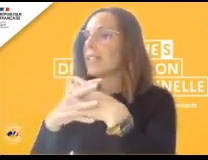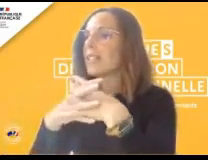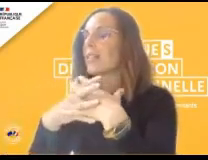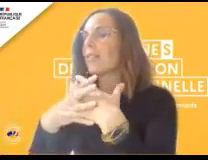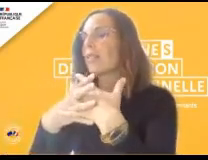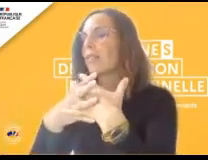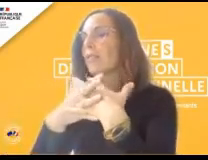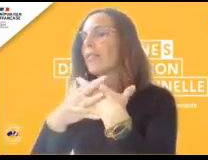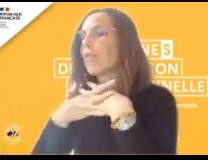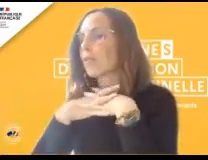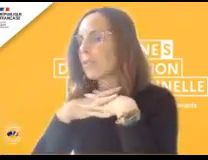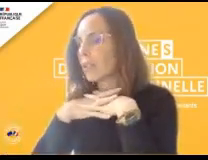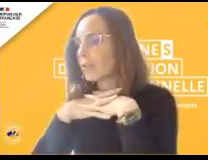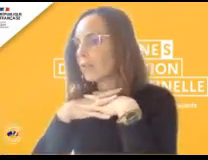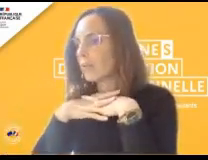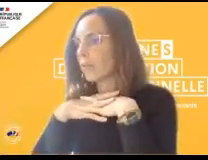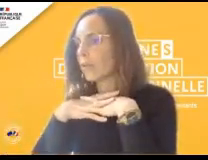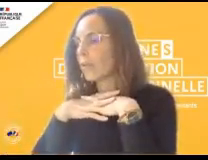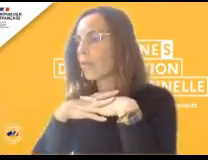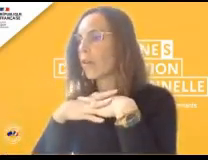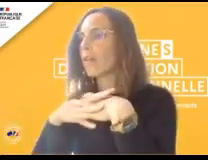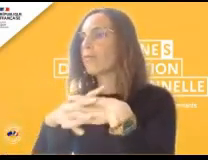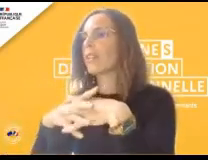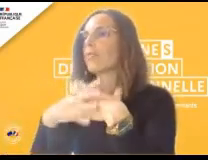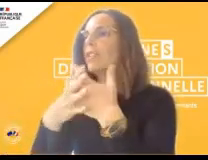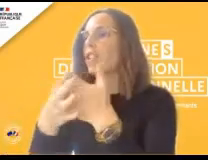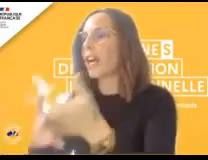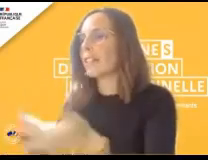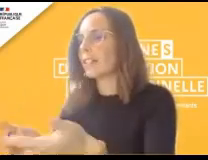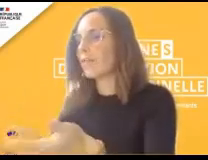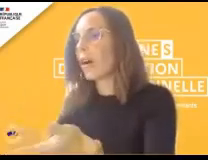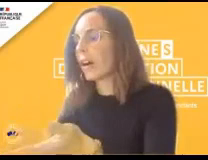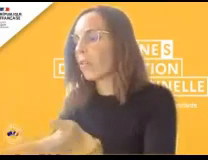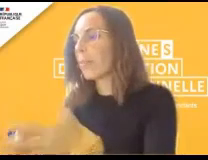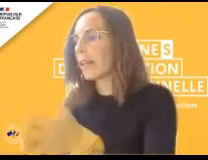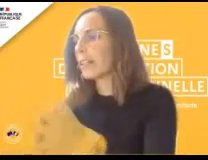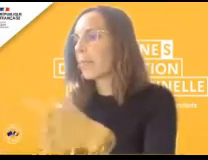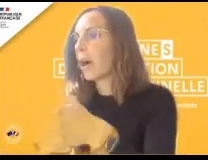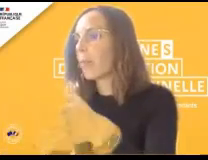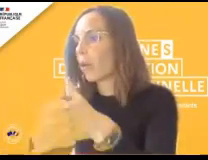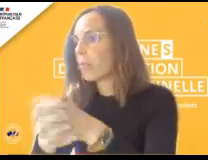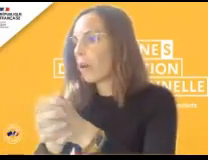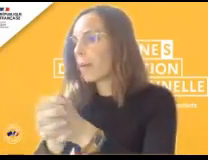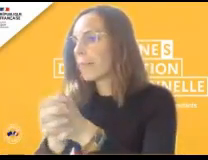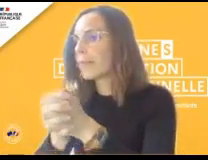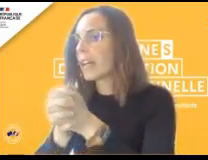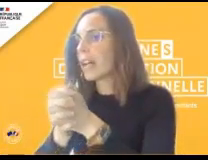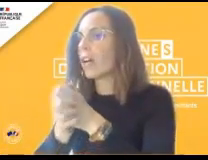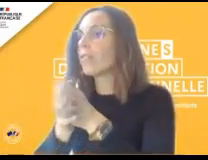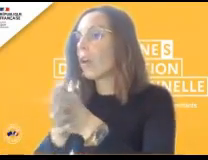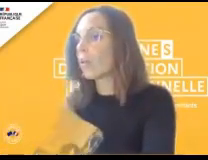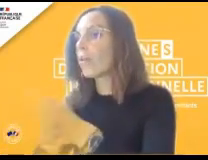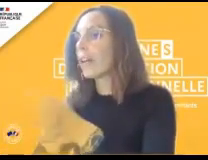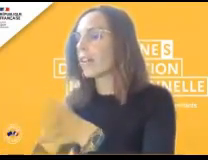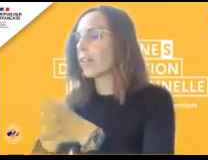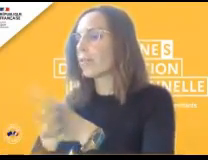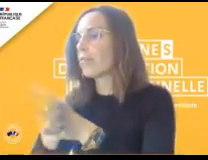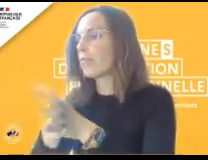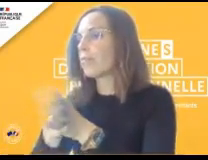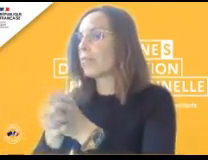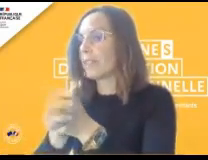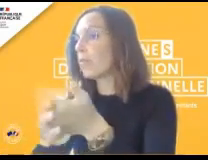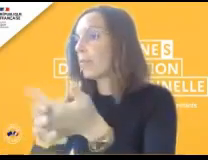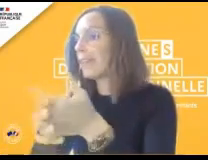Donc si, via votre statut de demandeur d'emploi, vous êtes déjà activement accompagné par Pôle emploi dans le